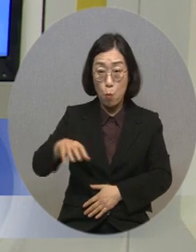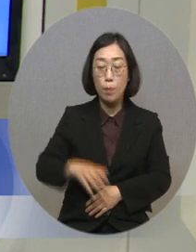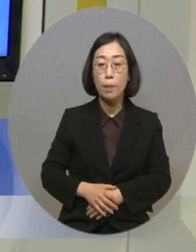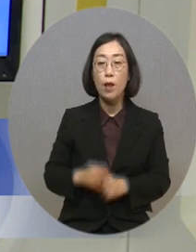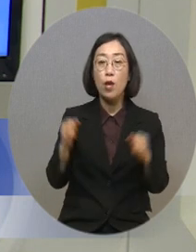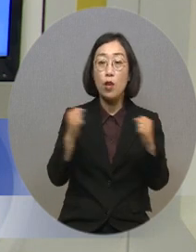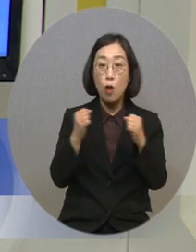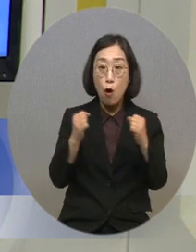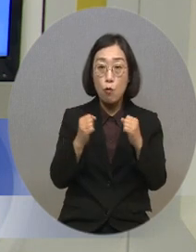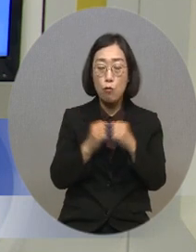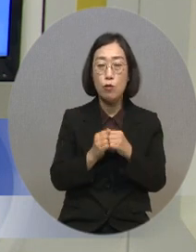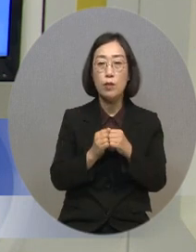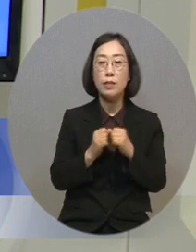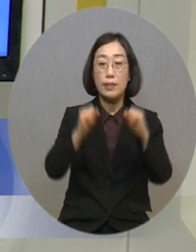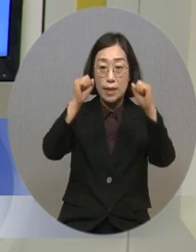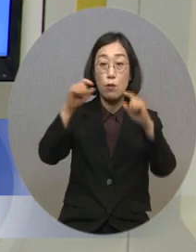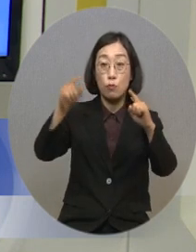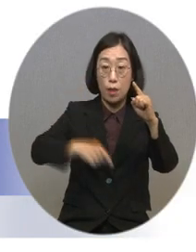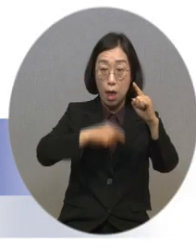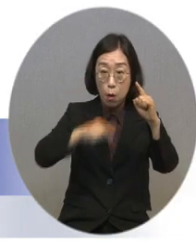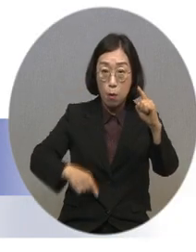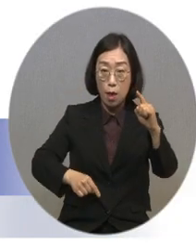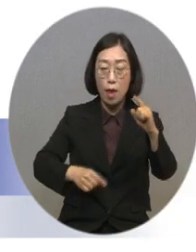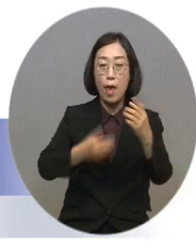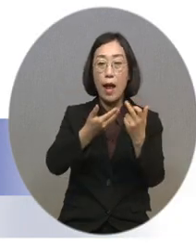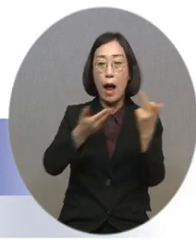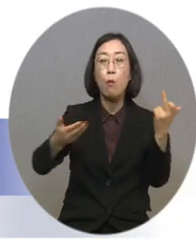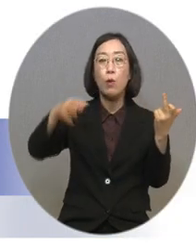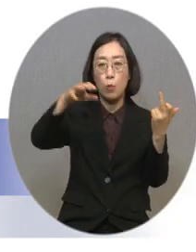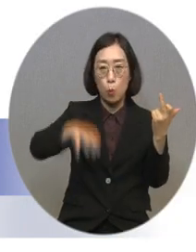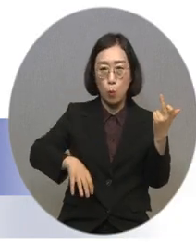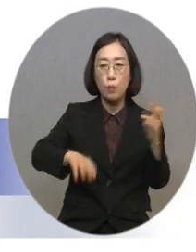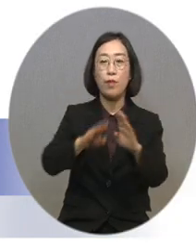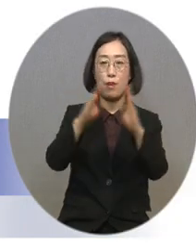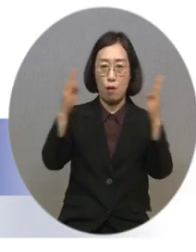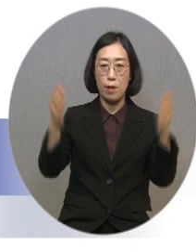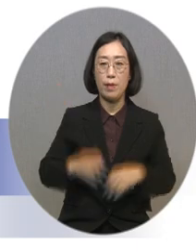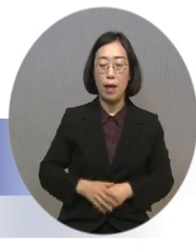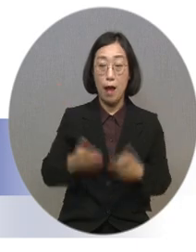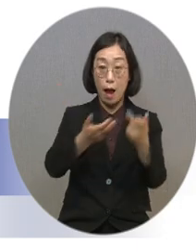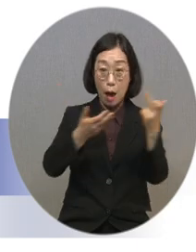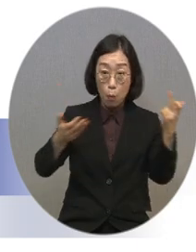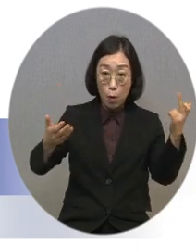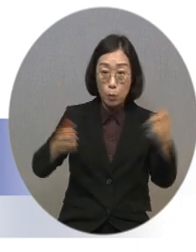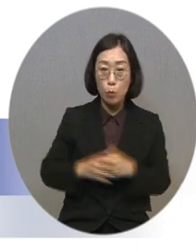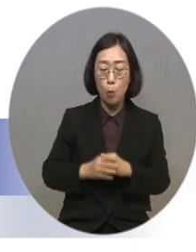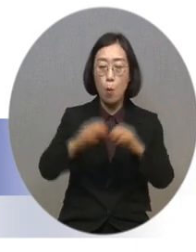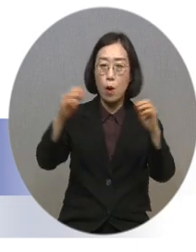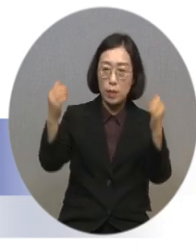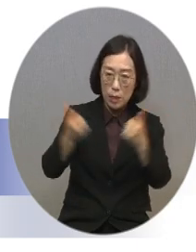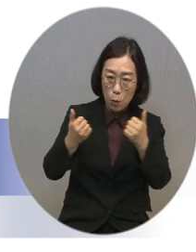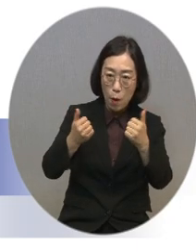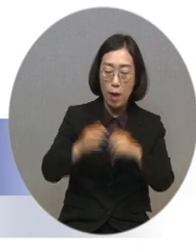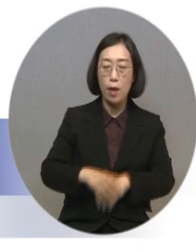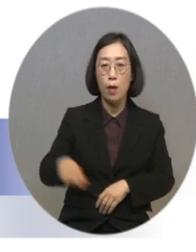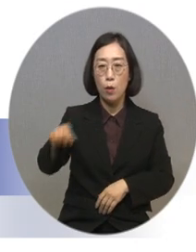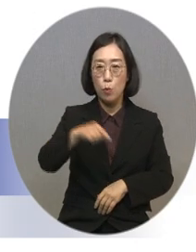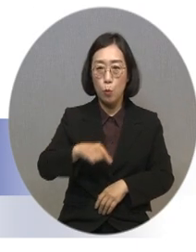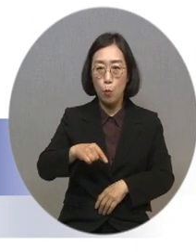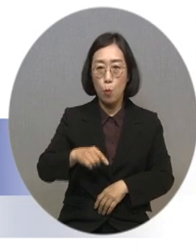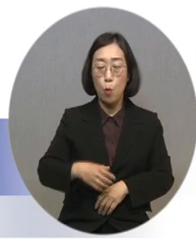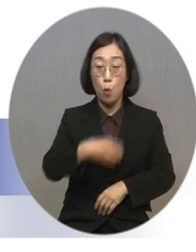강원도에서 단독으로 개최됩니다 대한 장애인 체육회와 강원도 강원도 의회 강원도 교육청은